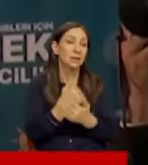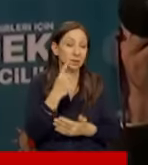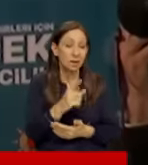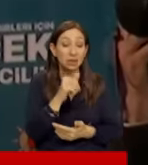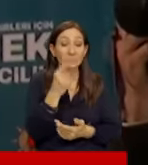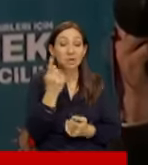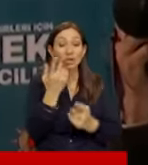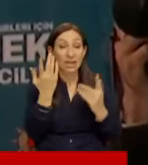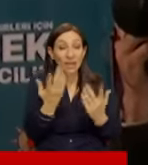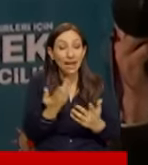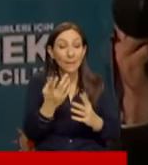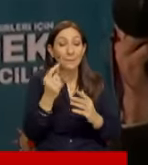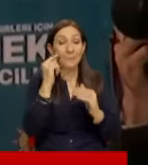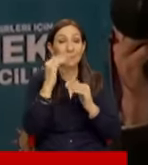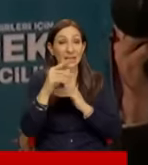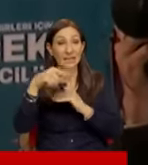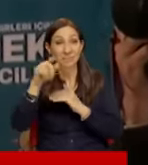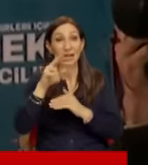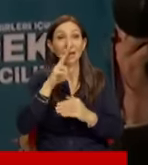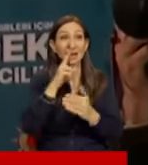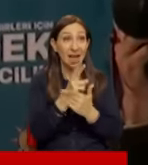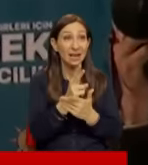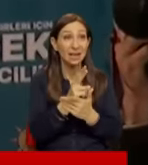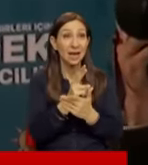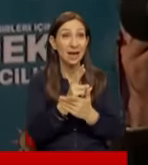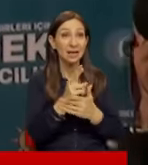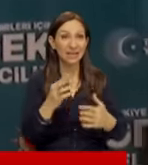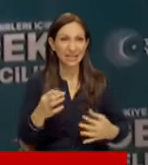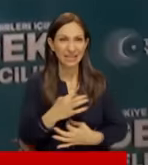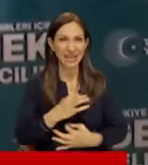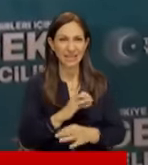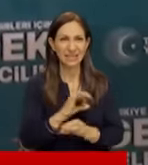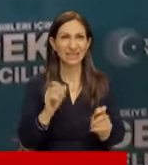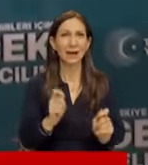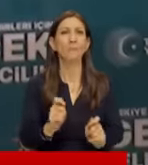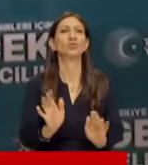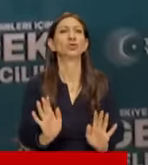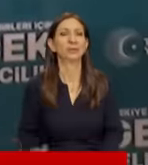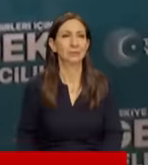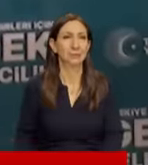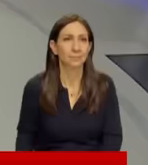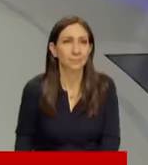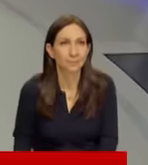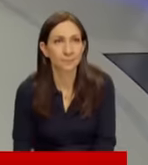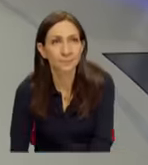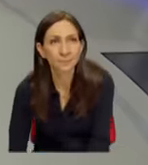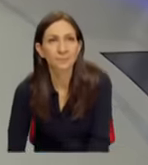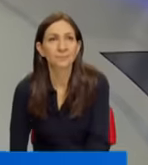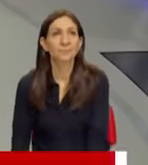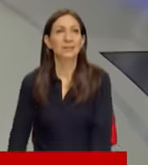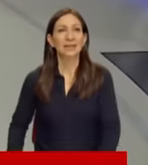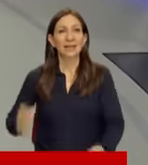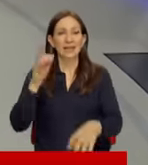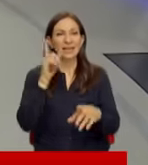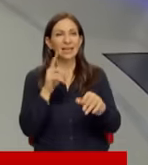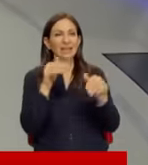Hiçbir surette milletimizin kararına hürmetsizlik etmeyeceğiz. İlklerin